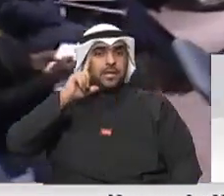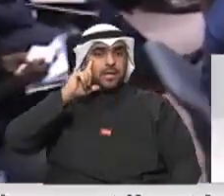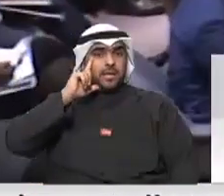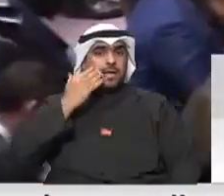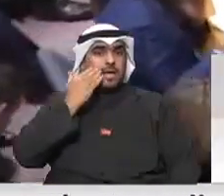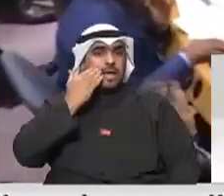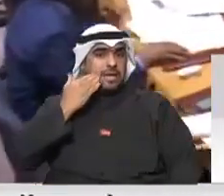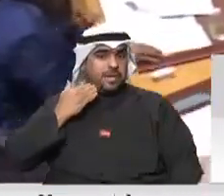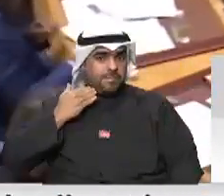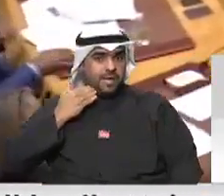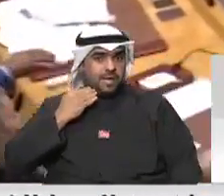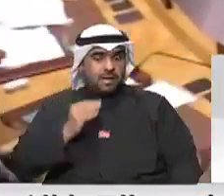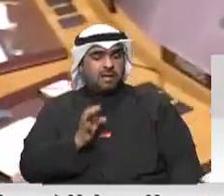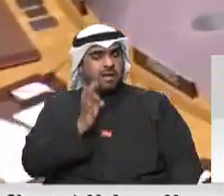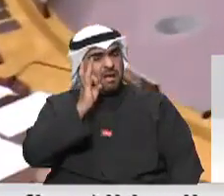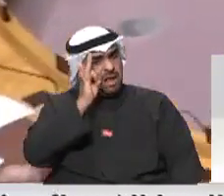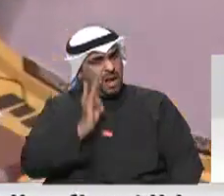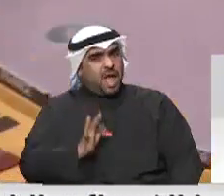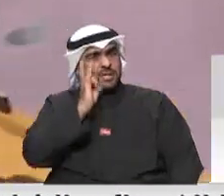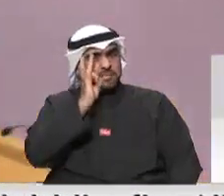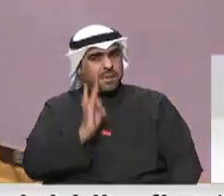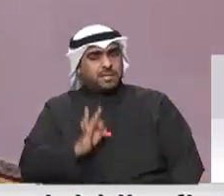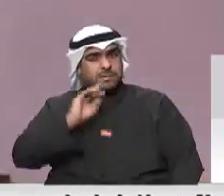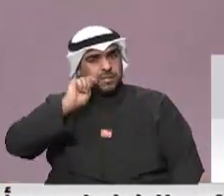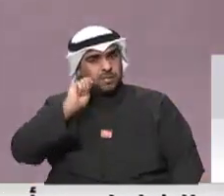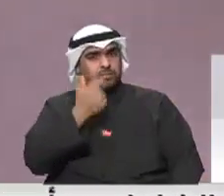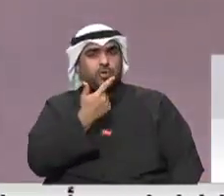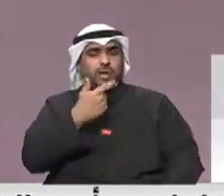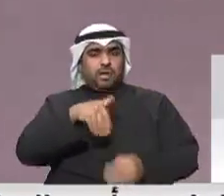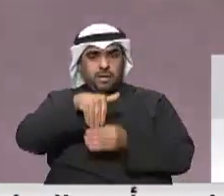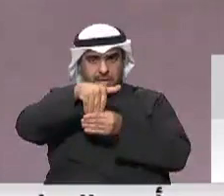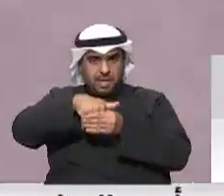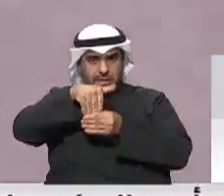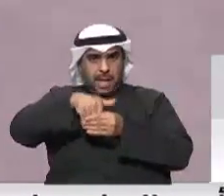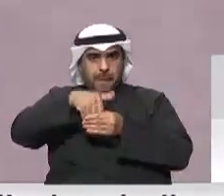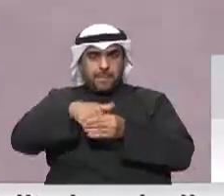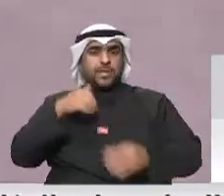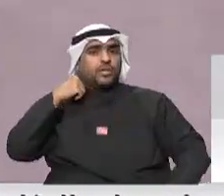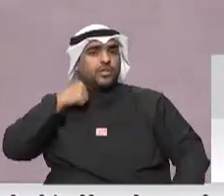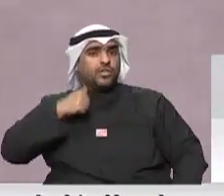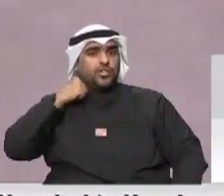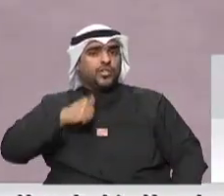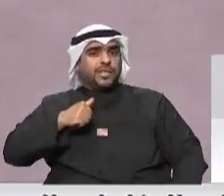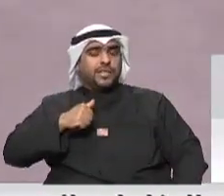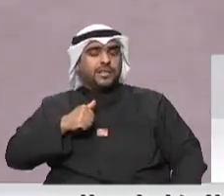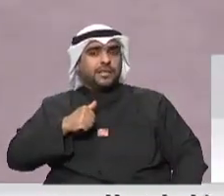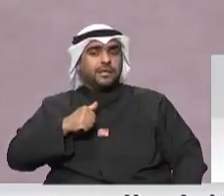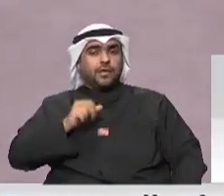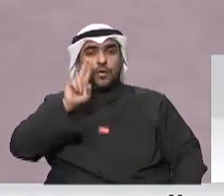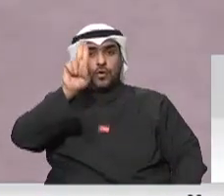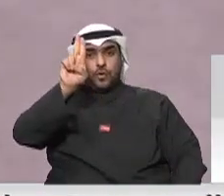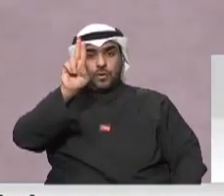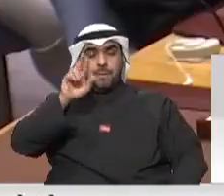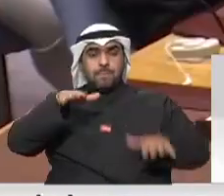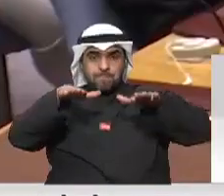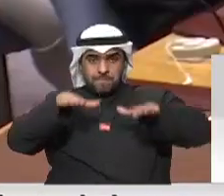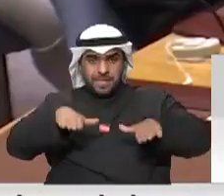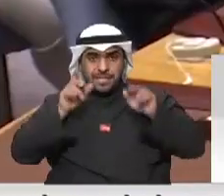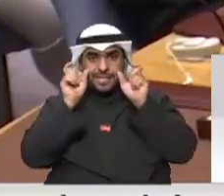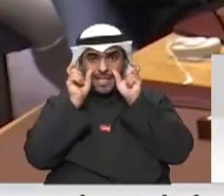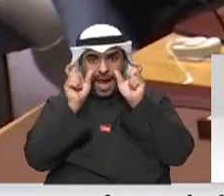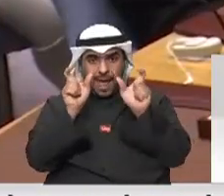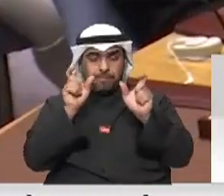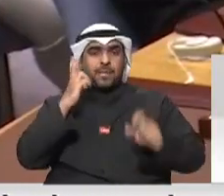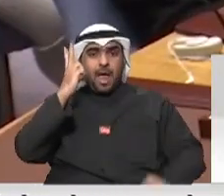مبادرته لتشكيل لجنه تضم ممثل المؤسسات السياسيه واهم الشخصيات السياسيه وقاده القبائل